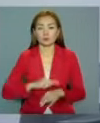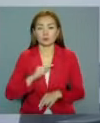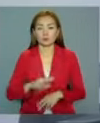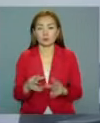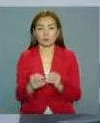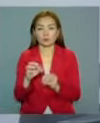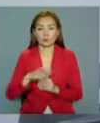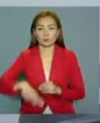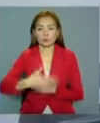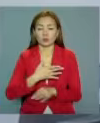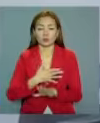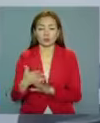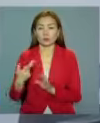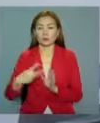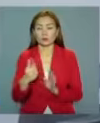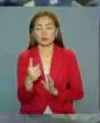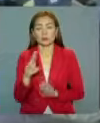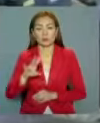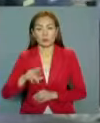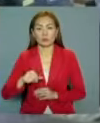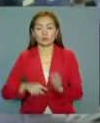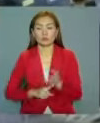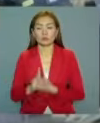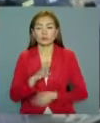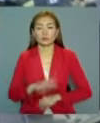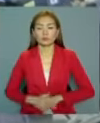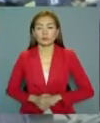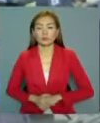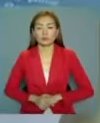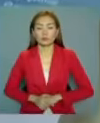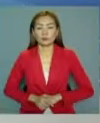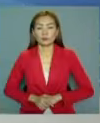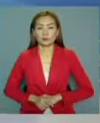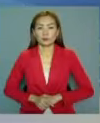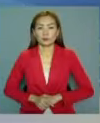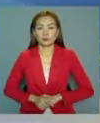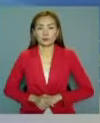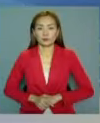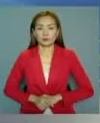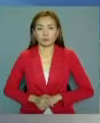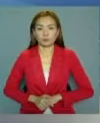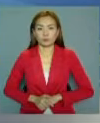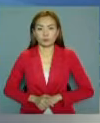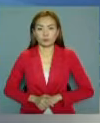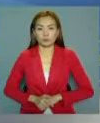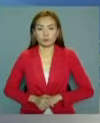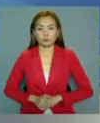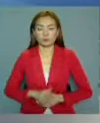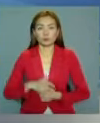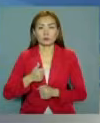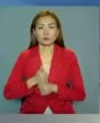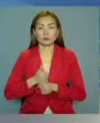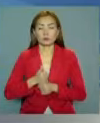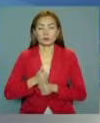үгіт-насихат науқаны облыста ағымдағы жылдың 21 қазанынан басталған болатын. Айтып өтсек, осы